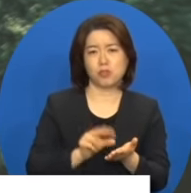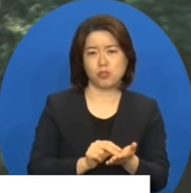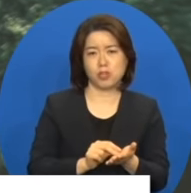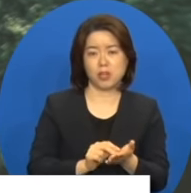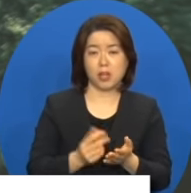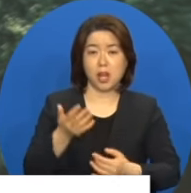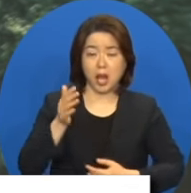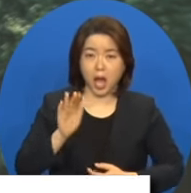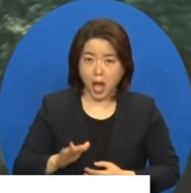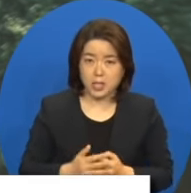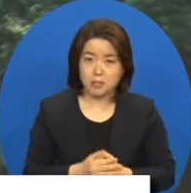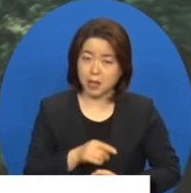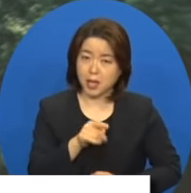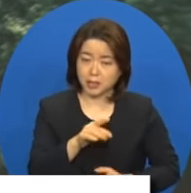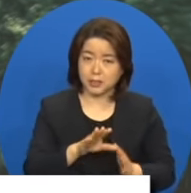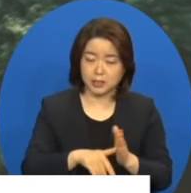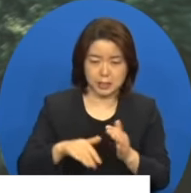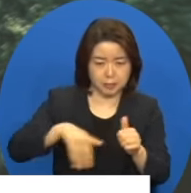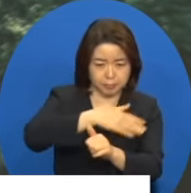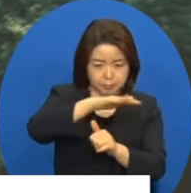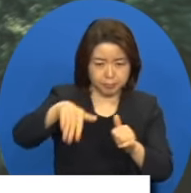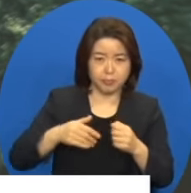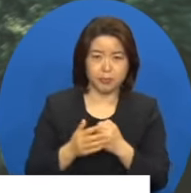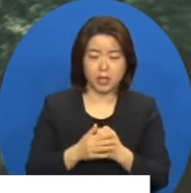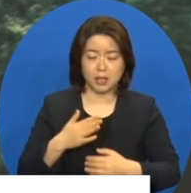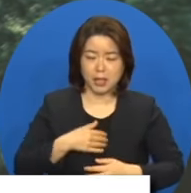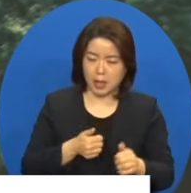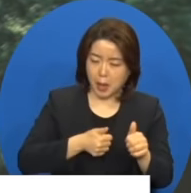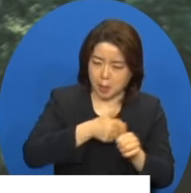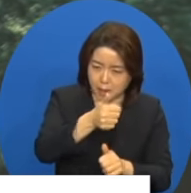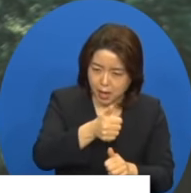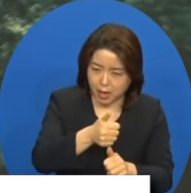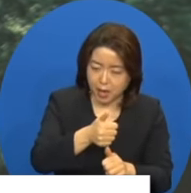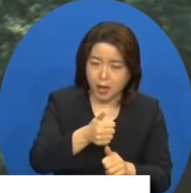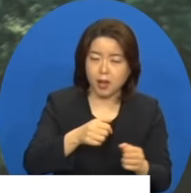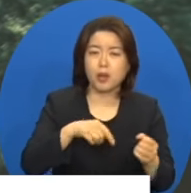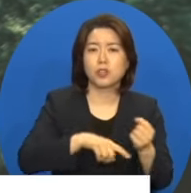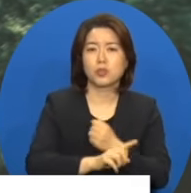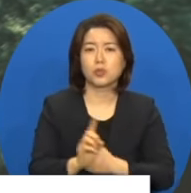그러나 그 상황을 제가 극복할 수 있었던 것도,